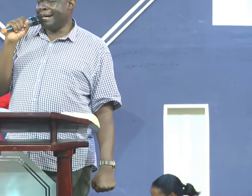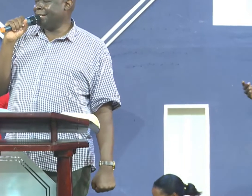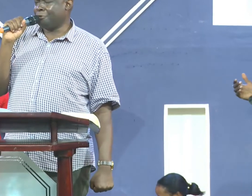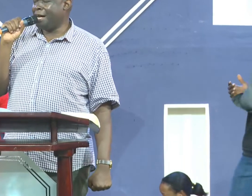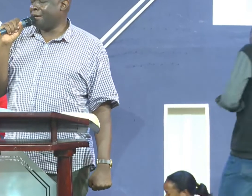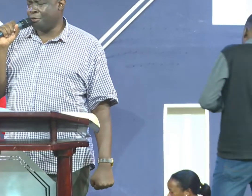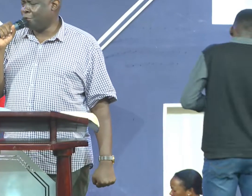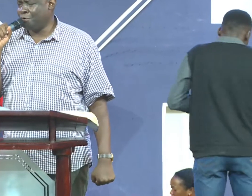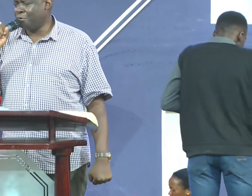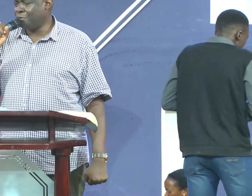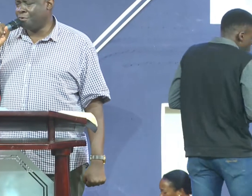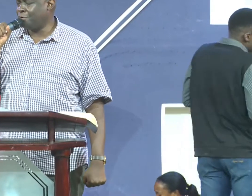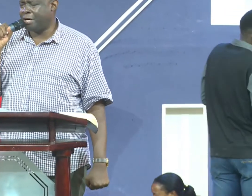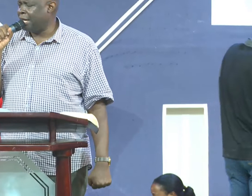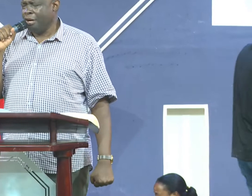nga gayitwako